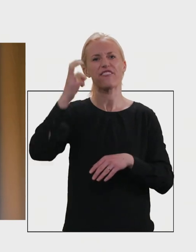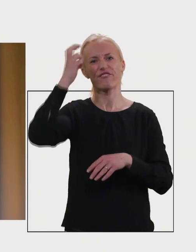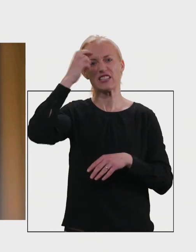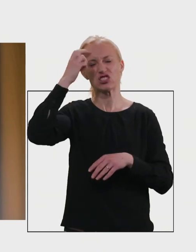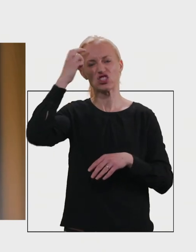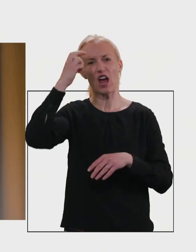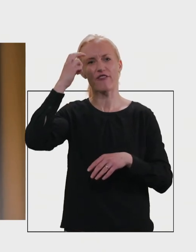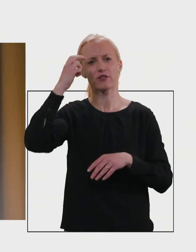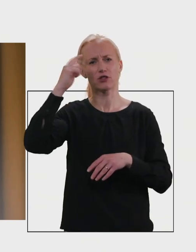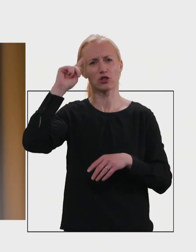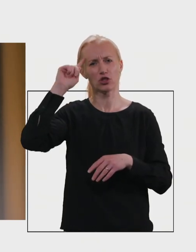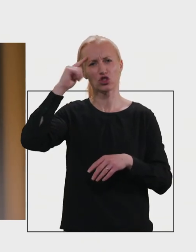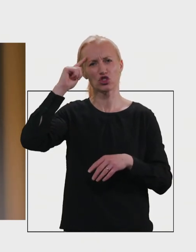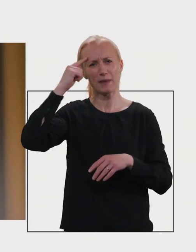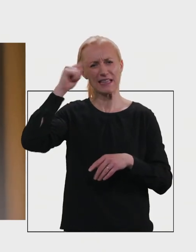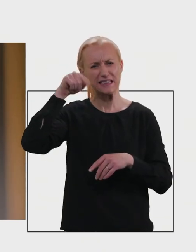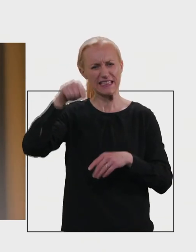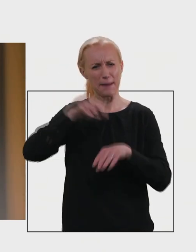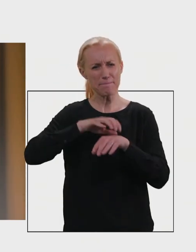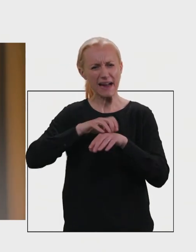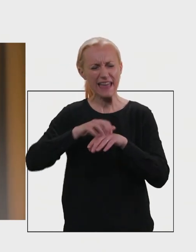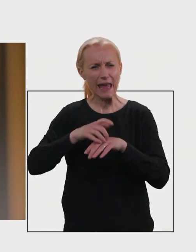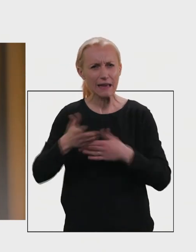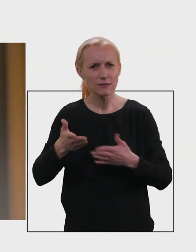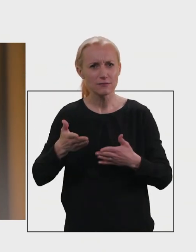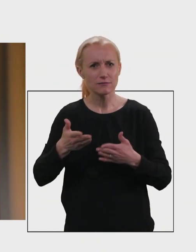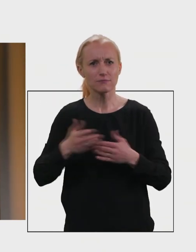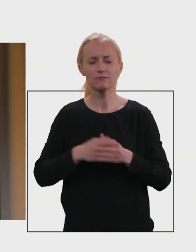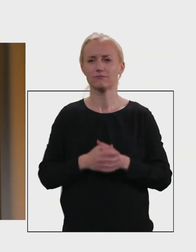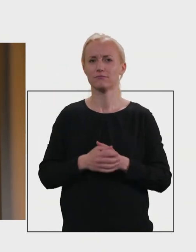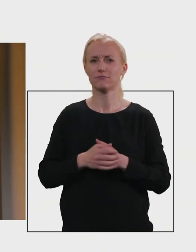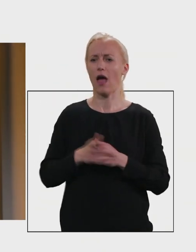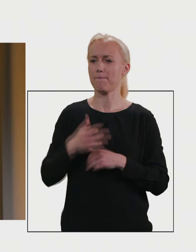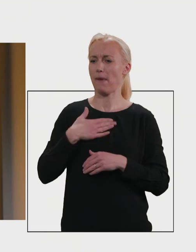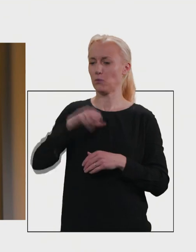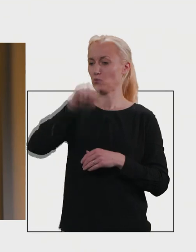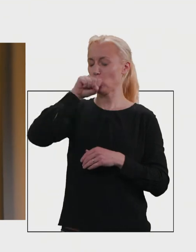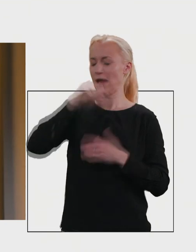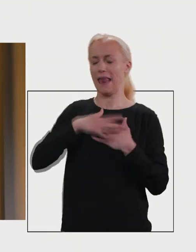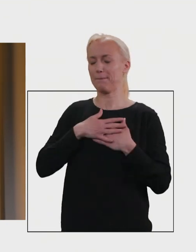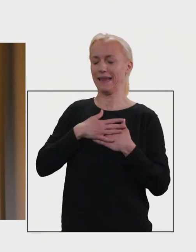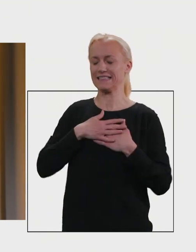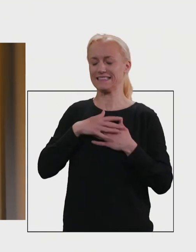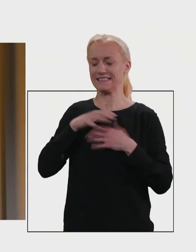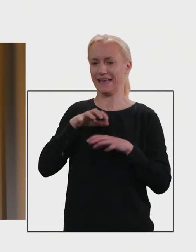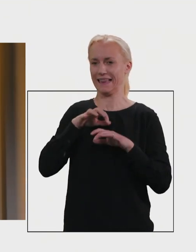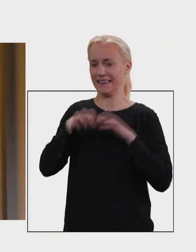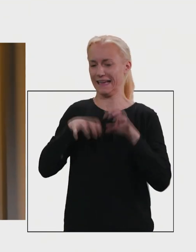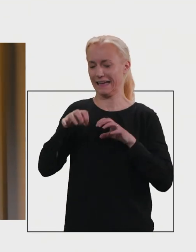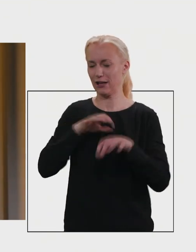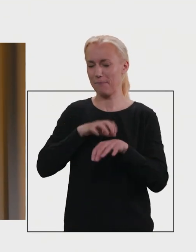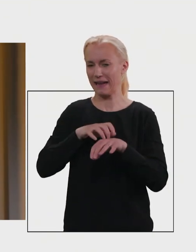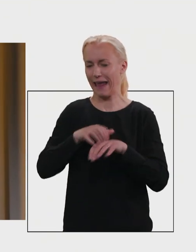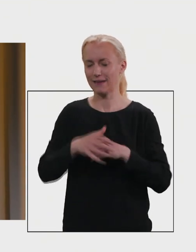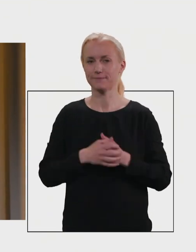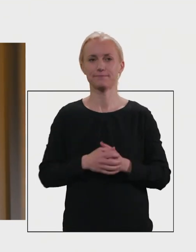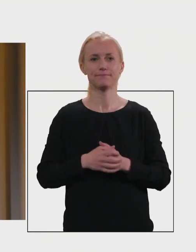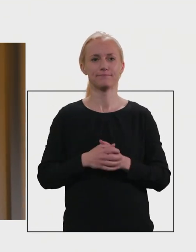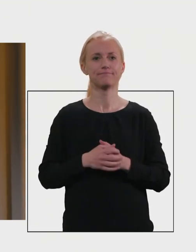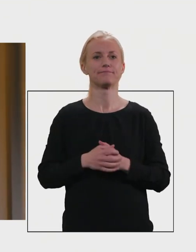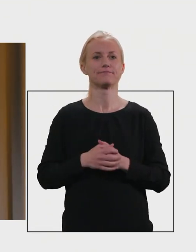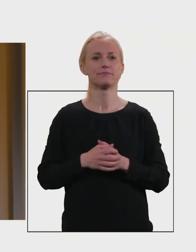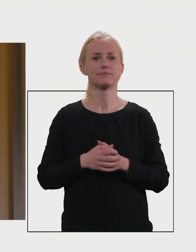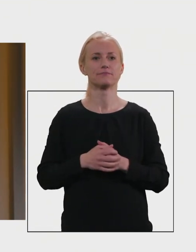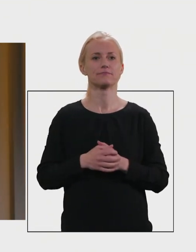Spinnen die Bakterien? Oh, Spinnen sind übrigens meine Lieblingstiere, by the way. ja, und